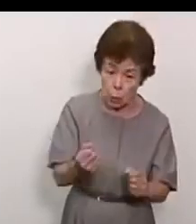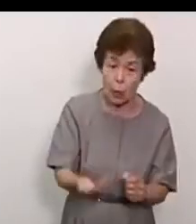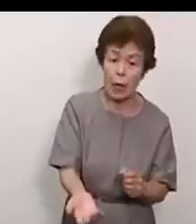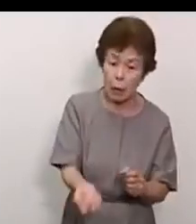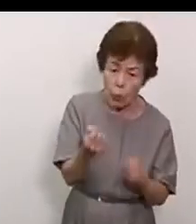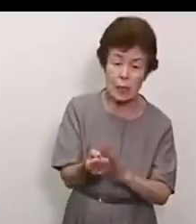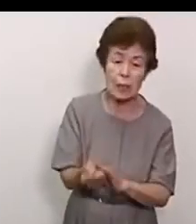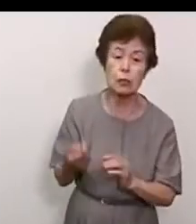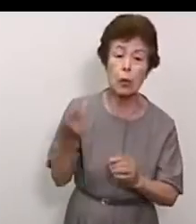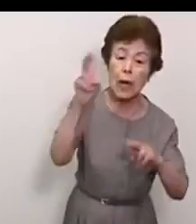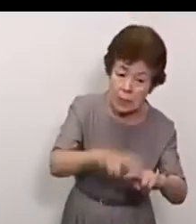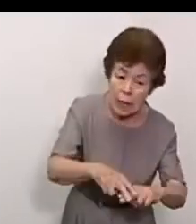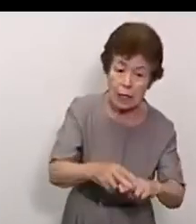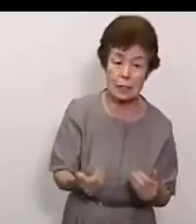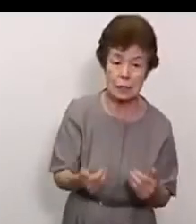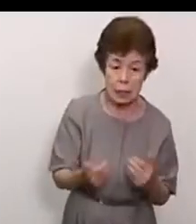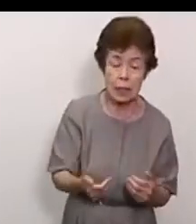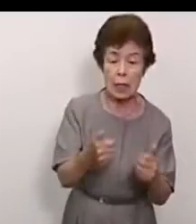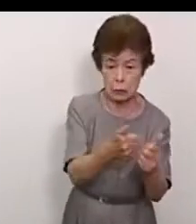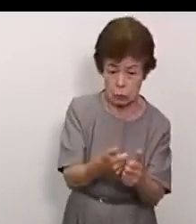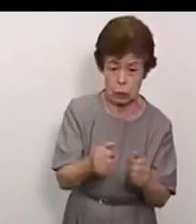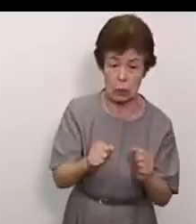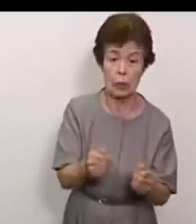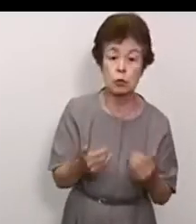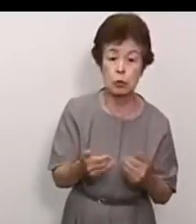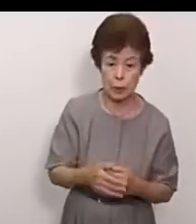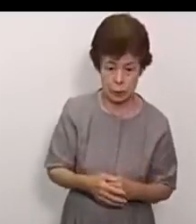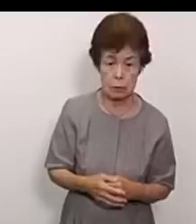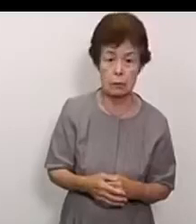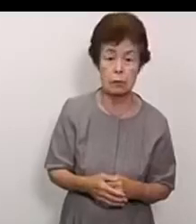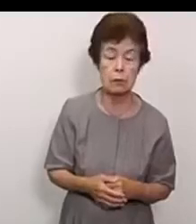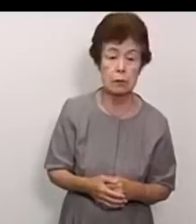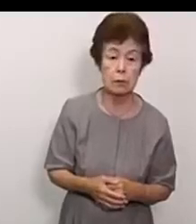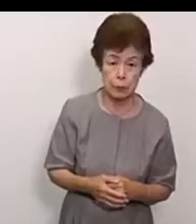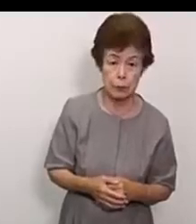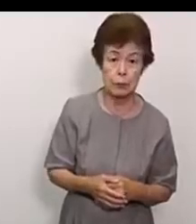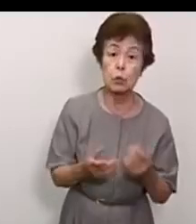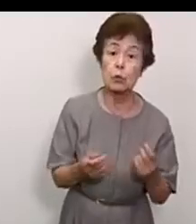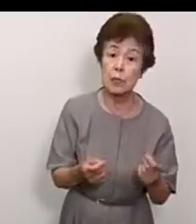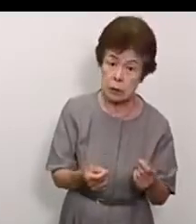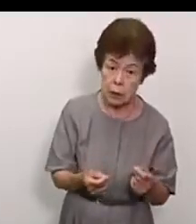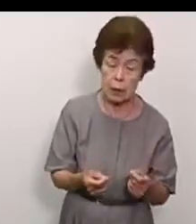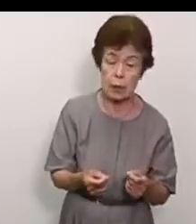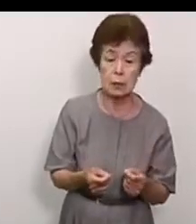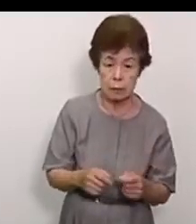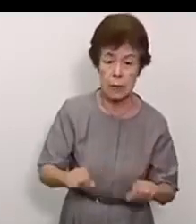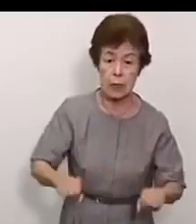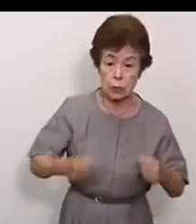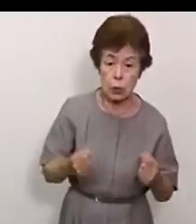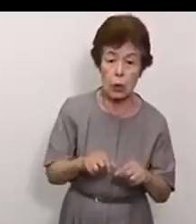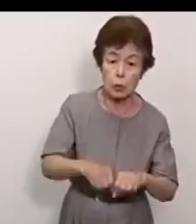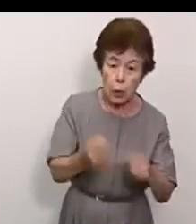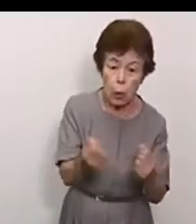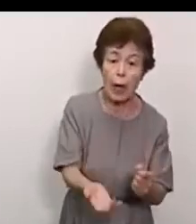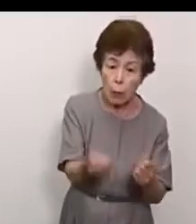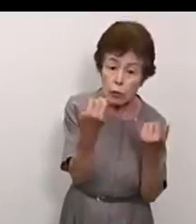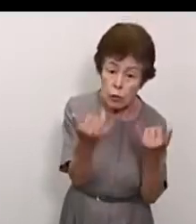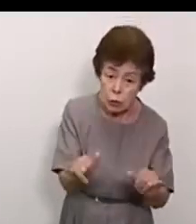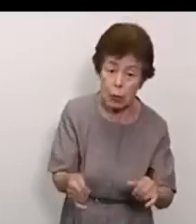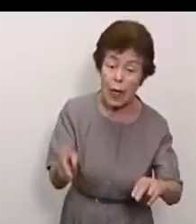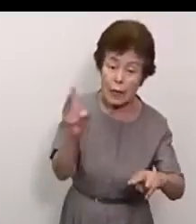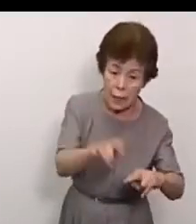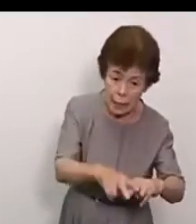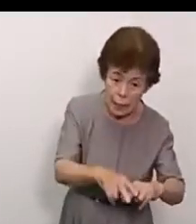吉田さん から、はい、いいですか、はい、まさに本当に当事者を入れてほしいんです。で特に今までそ